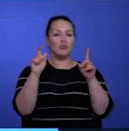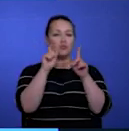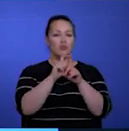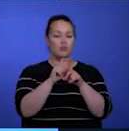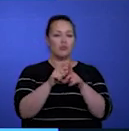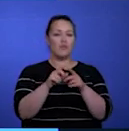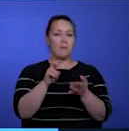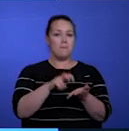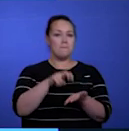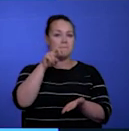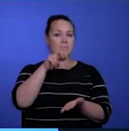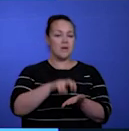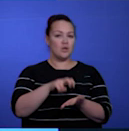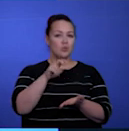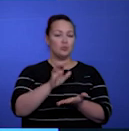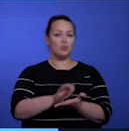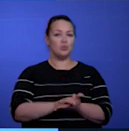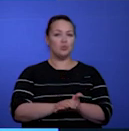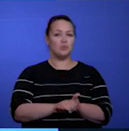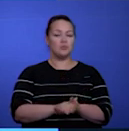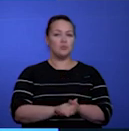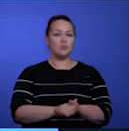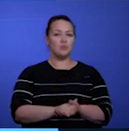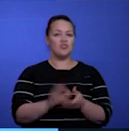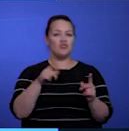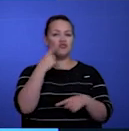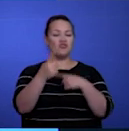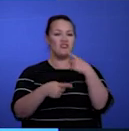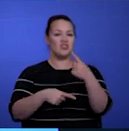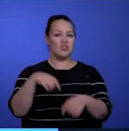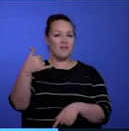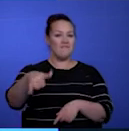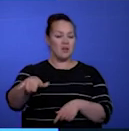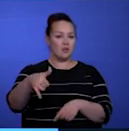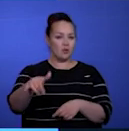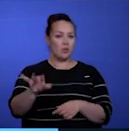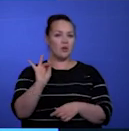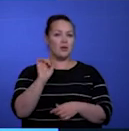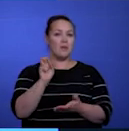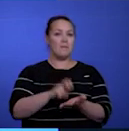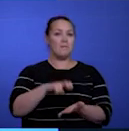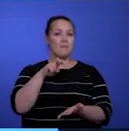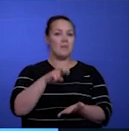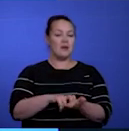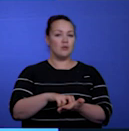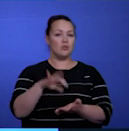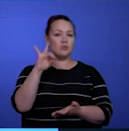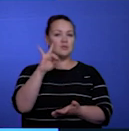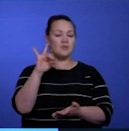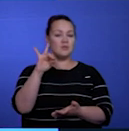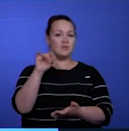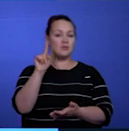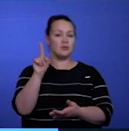прыгнуть прыгнуть через ведро и прыгнуть из-за угла